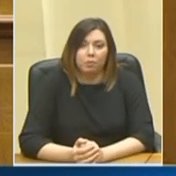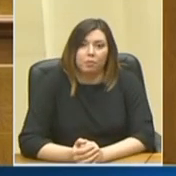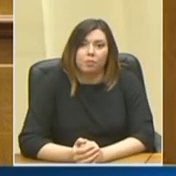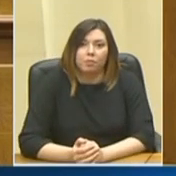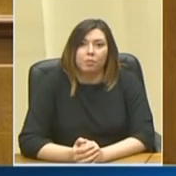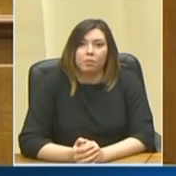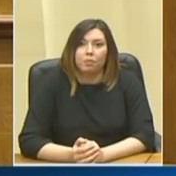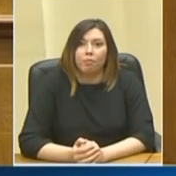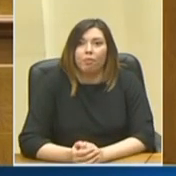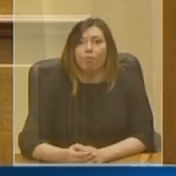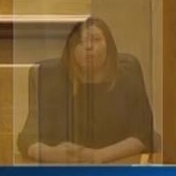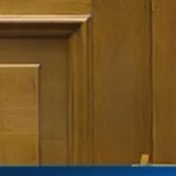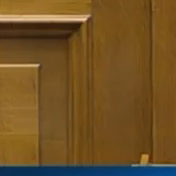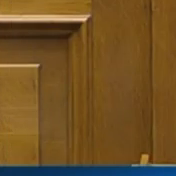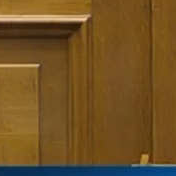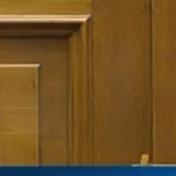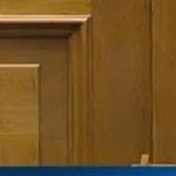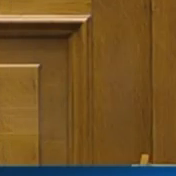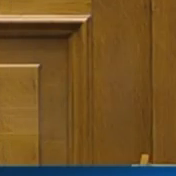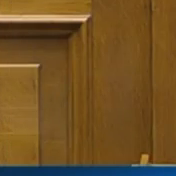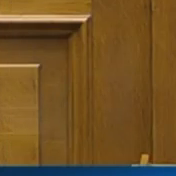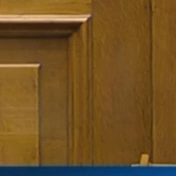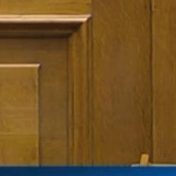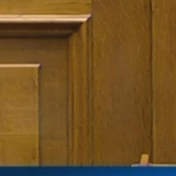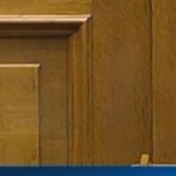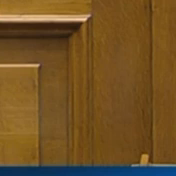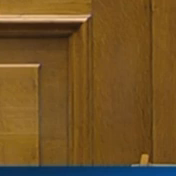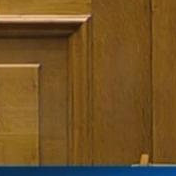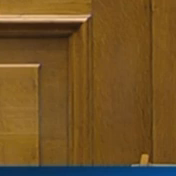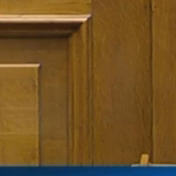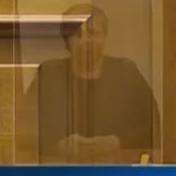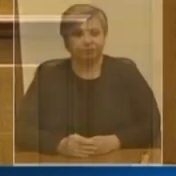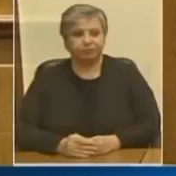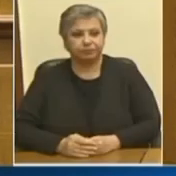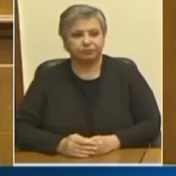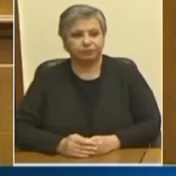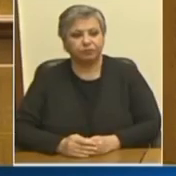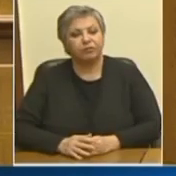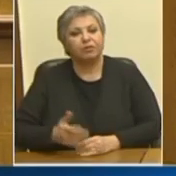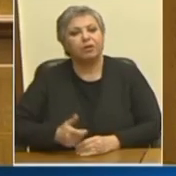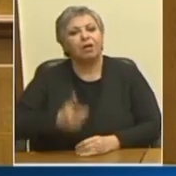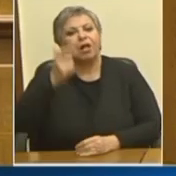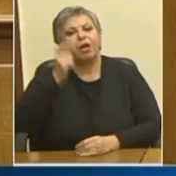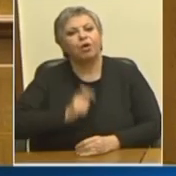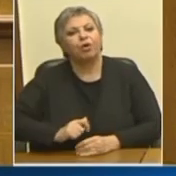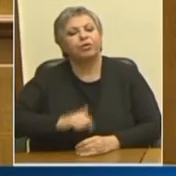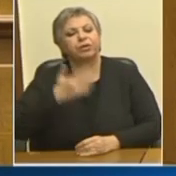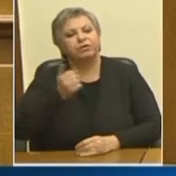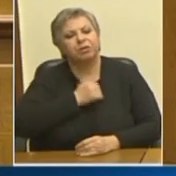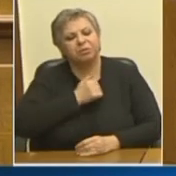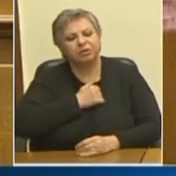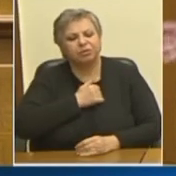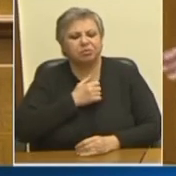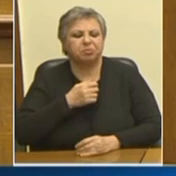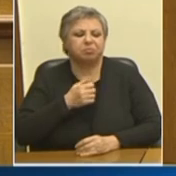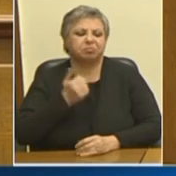Εγώ θεωρώ ότι τσάμπα γίνονται οι συζητήσεις και τσάμπα θα συνέλθει και η Επιτροπή, αφού είναι προς άλλη κατεύθυνση ο ένας, προς άλλη κατεύθυνση ο άλλος. Άκουσα